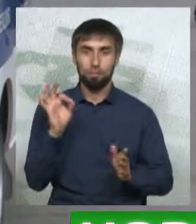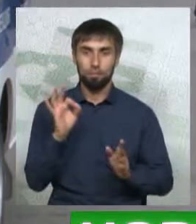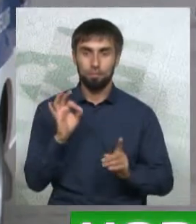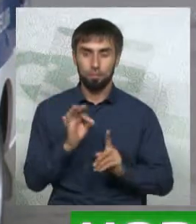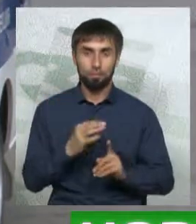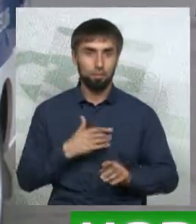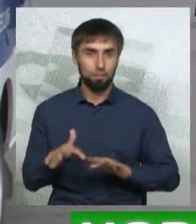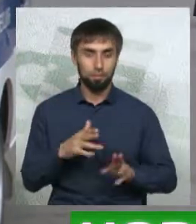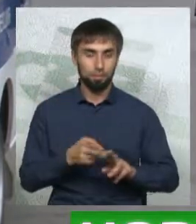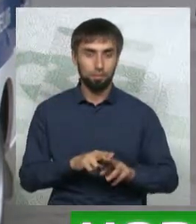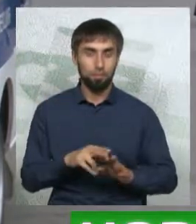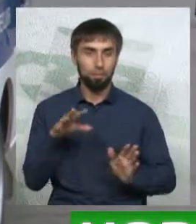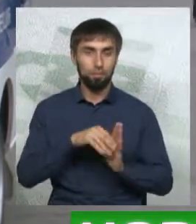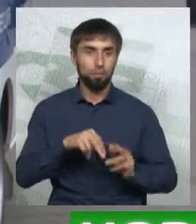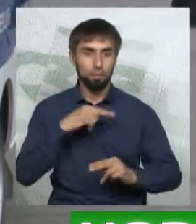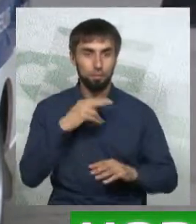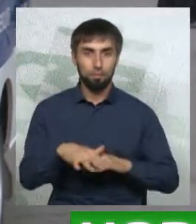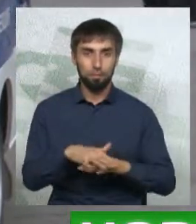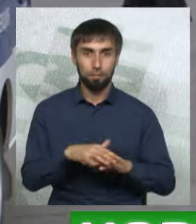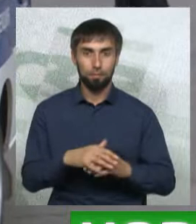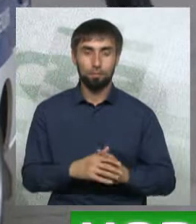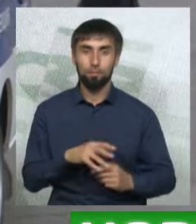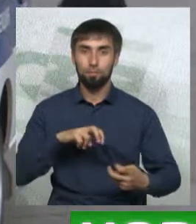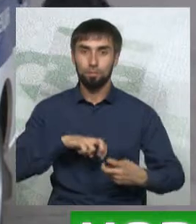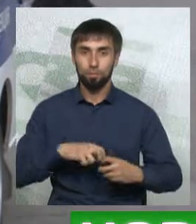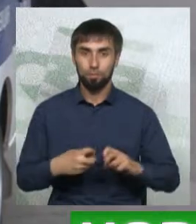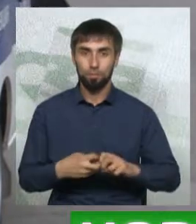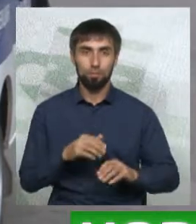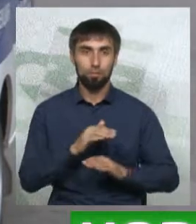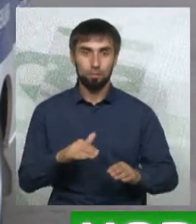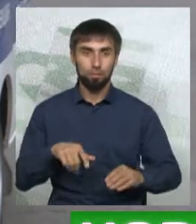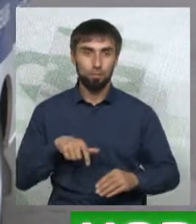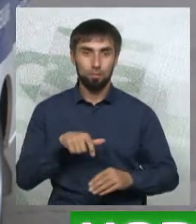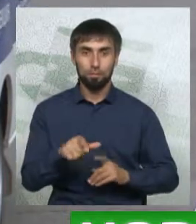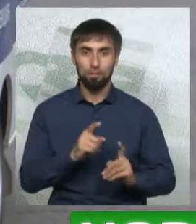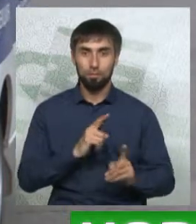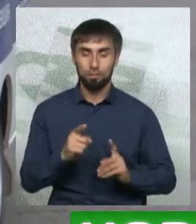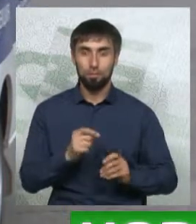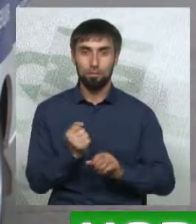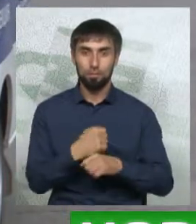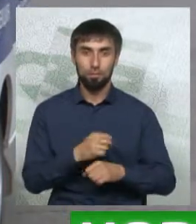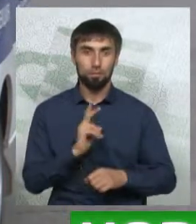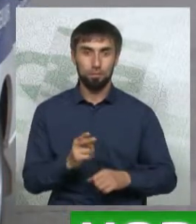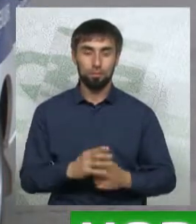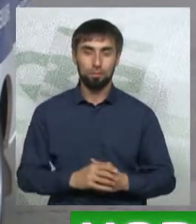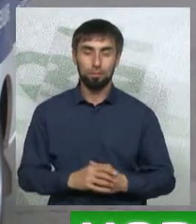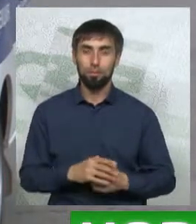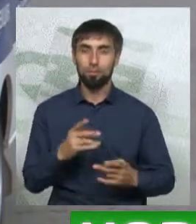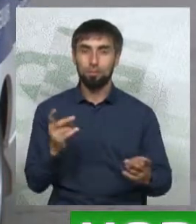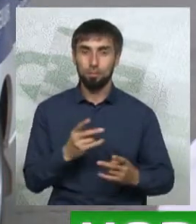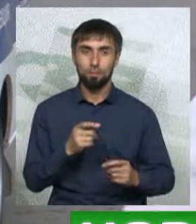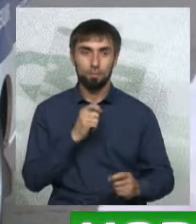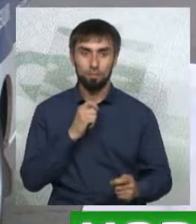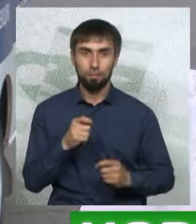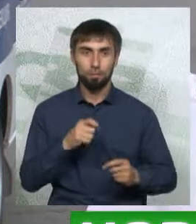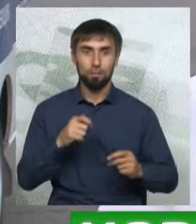данного мероприятия является привлечение внимания общественности к проблеме детского дорожно-транспортного травматизма, к необходимости